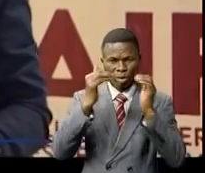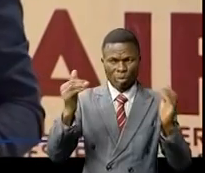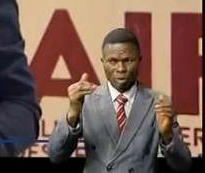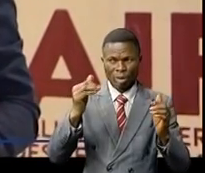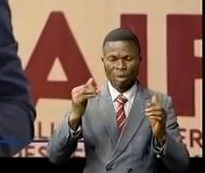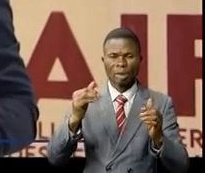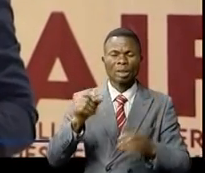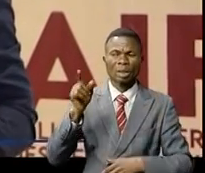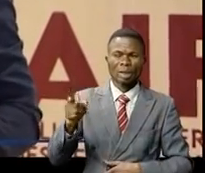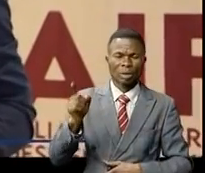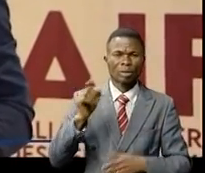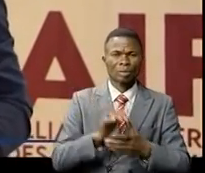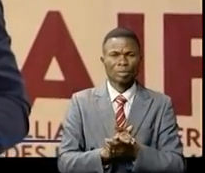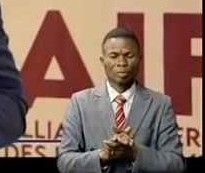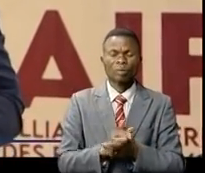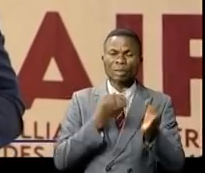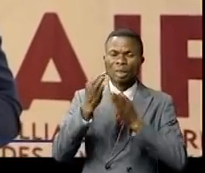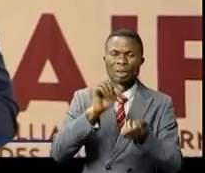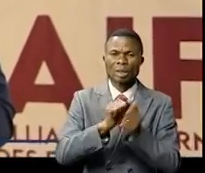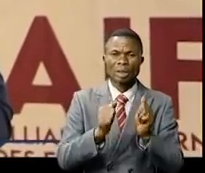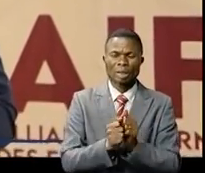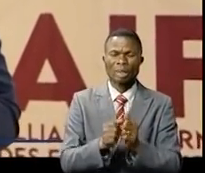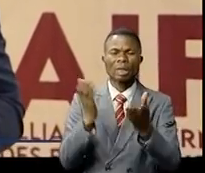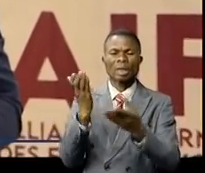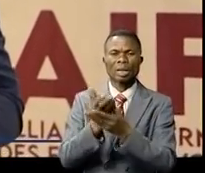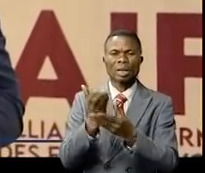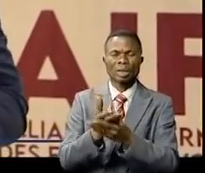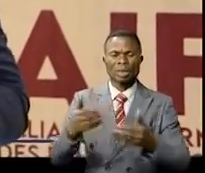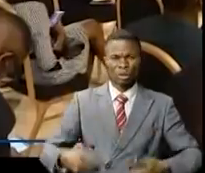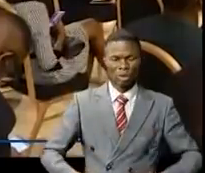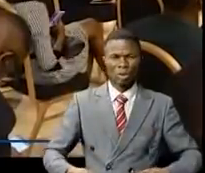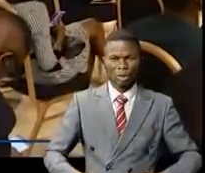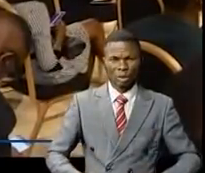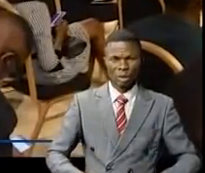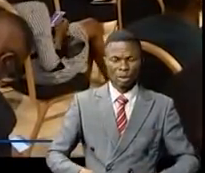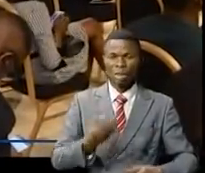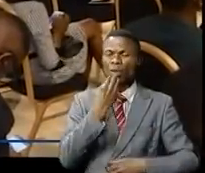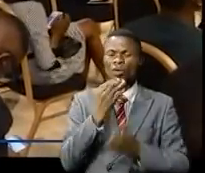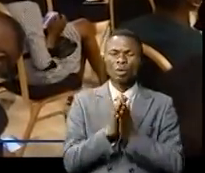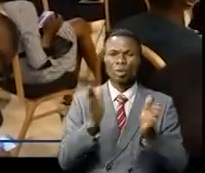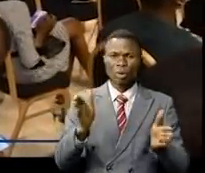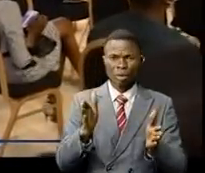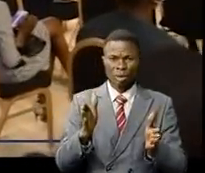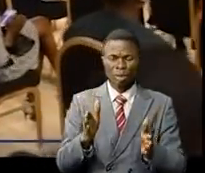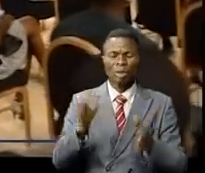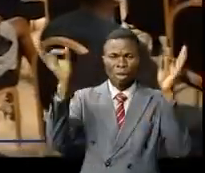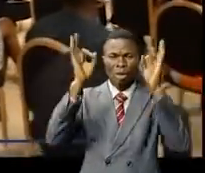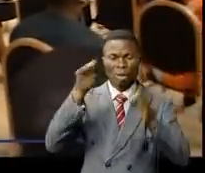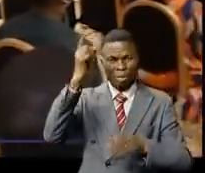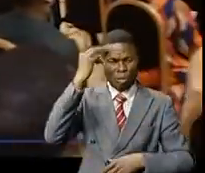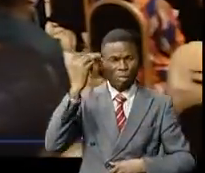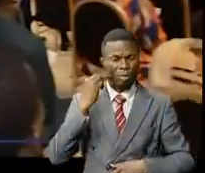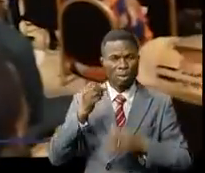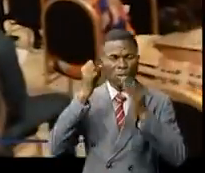bagaya mouko et qui s'est appesanti sur le plaidoyer en faveur de la jeunesse de l'inspecteur pour représentant du ministre de les tester